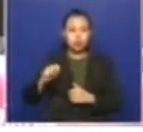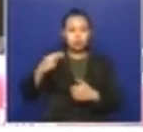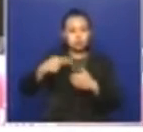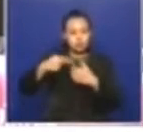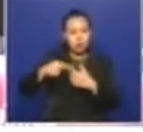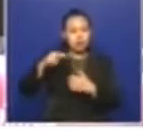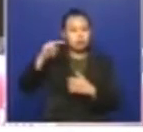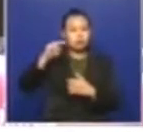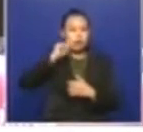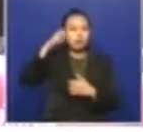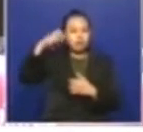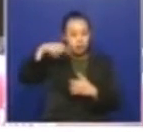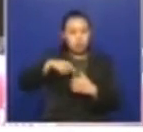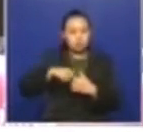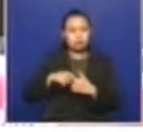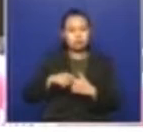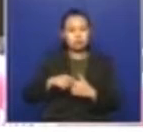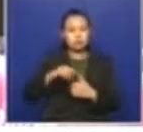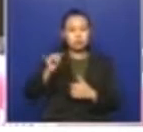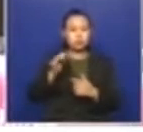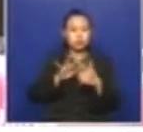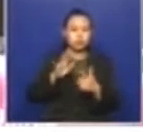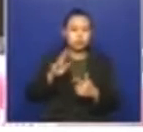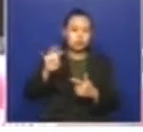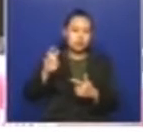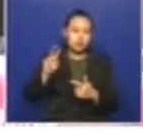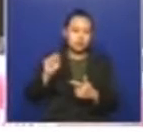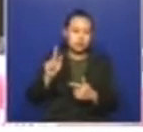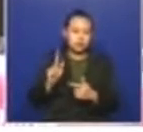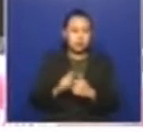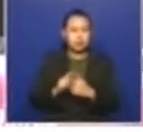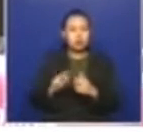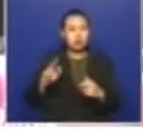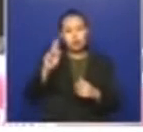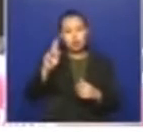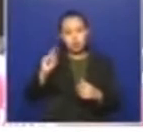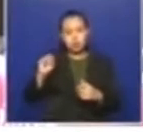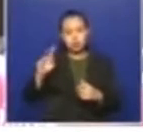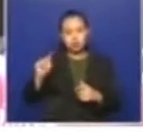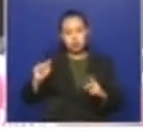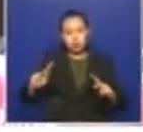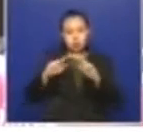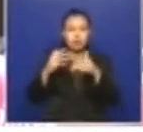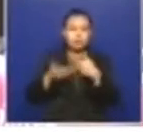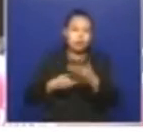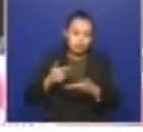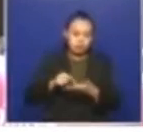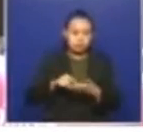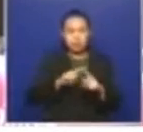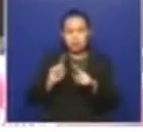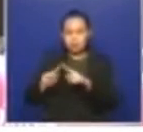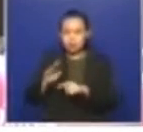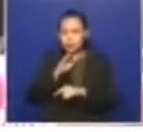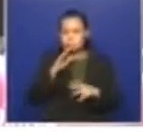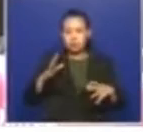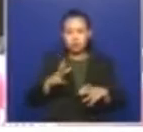ไปก่อนรัฐมนตรีจุรินทร์ด้วยหลายท่านกรุณาตอบซึ่งถ้าจะให้ความจริงวันนี้เนี่ยก็ต้องบอกกันว่า